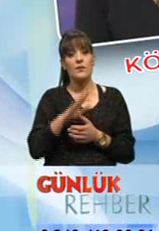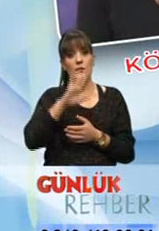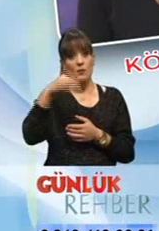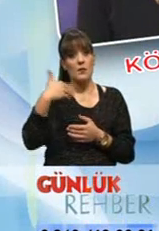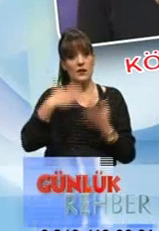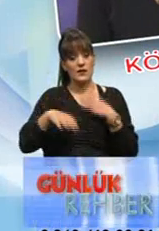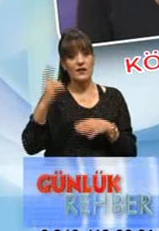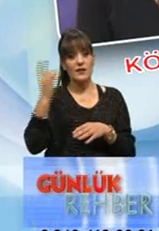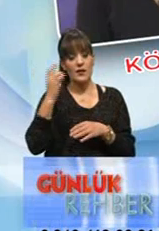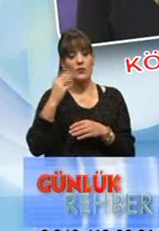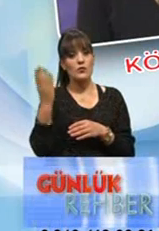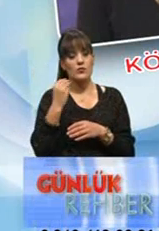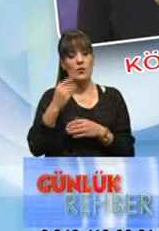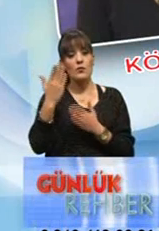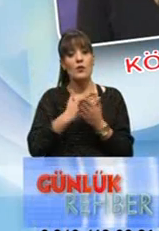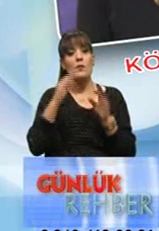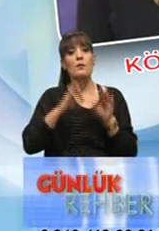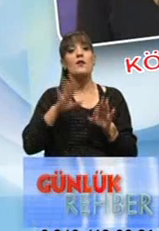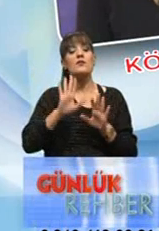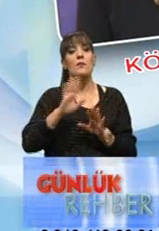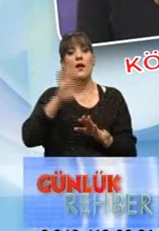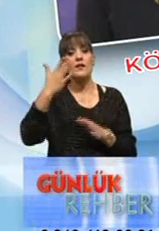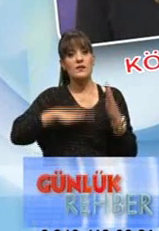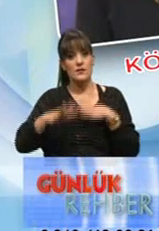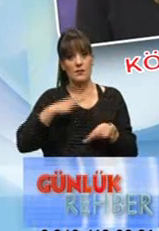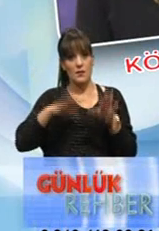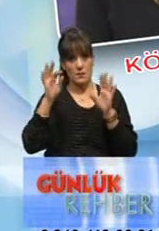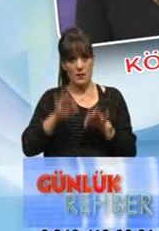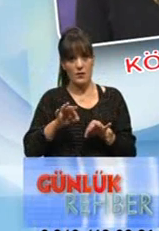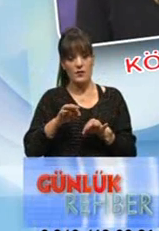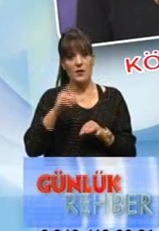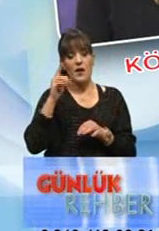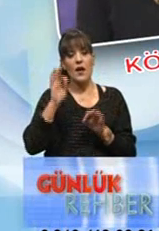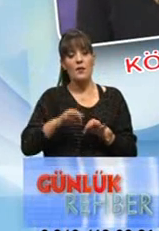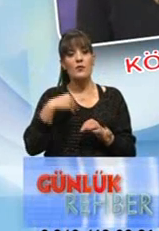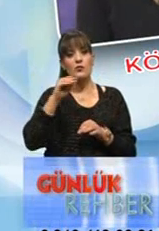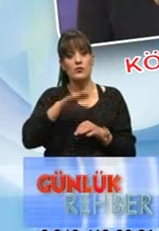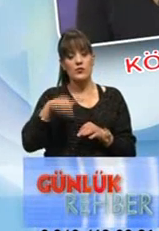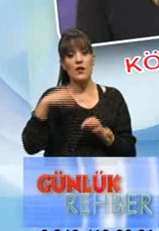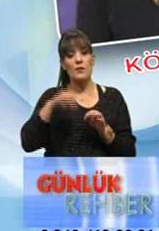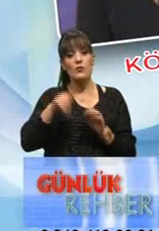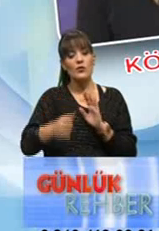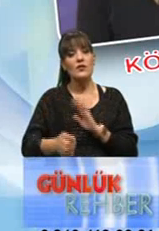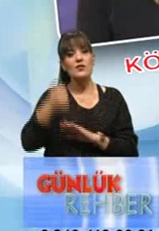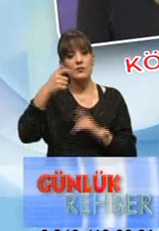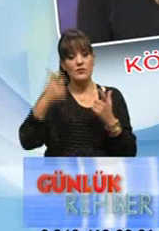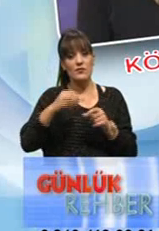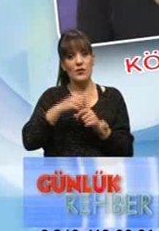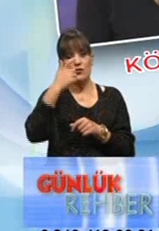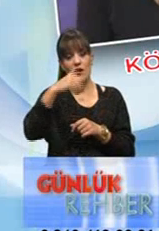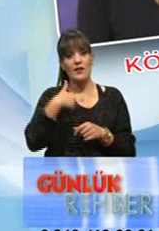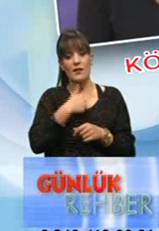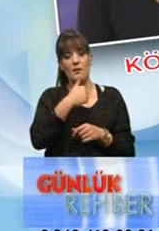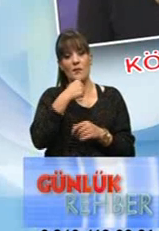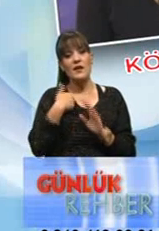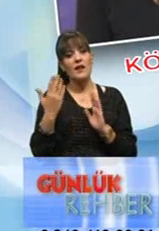İlgi güzel, hatta programa başlamadan ilgi görmeye başladık. Bir hem çocuklardan hem burada yetişmiş Türkiye'li anne babalardan